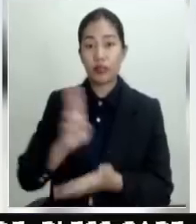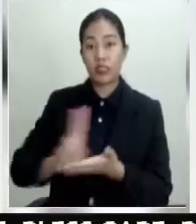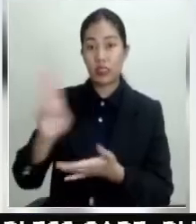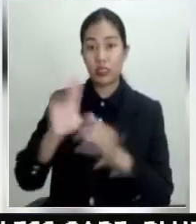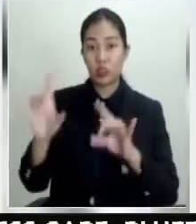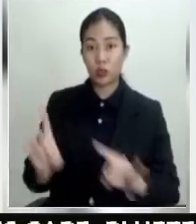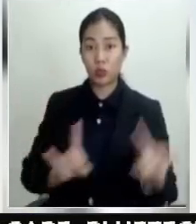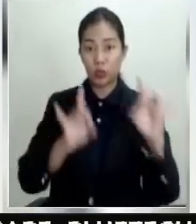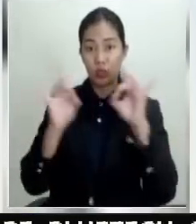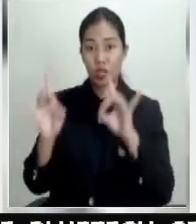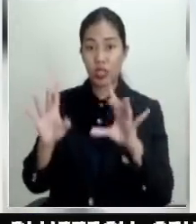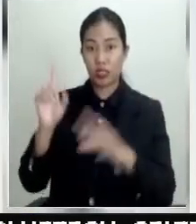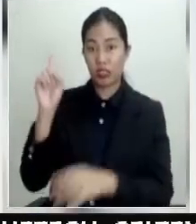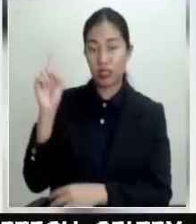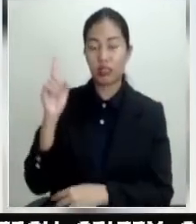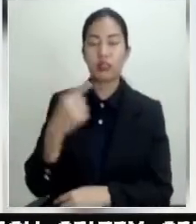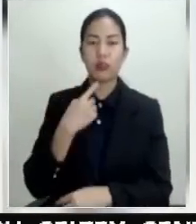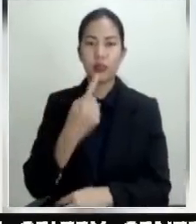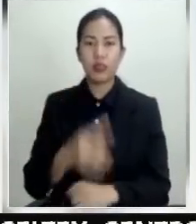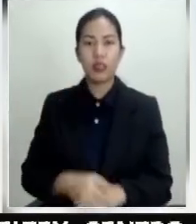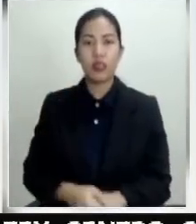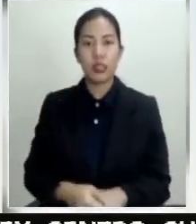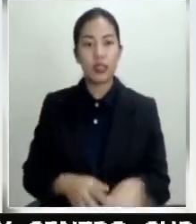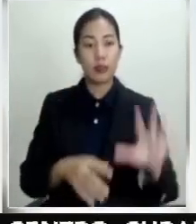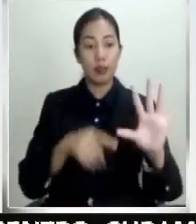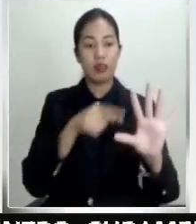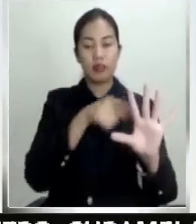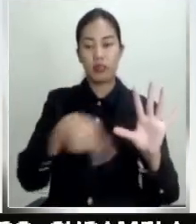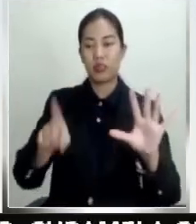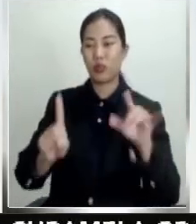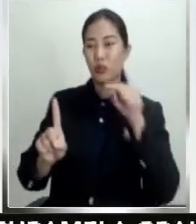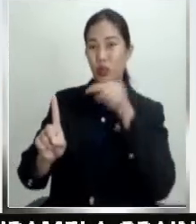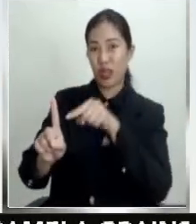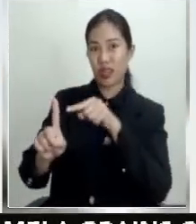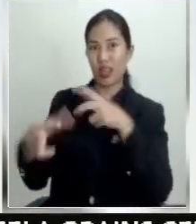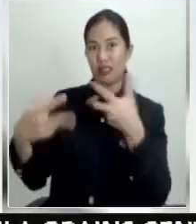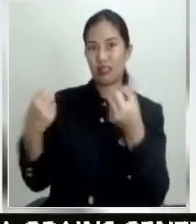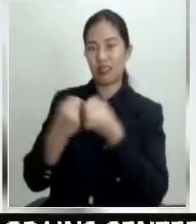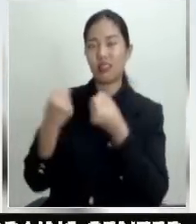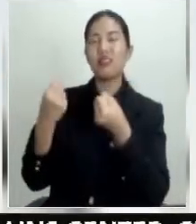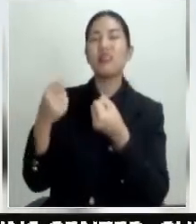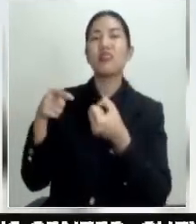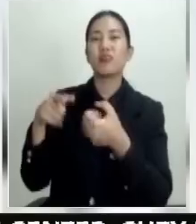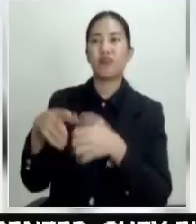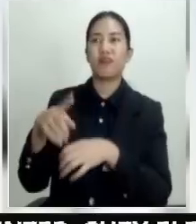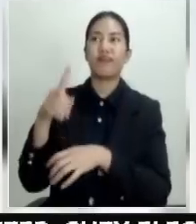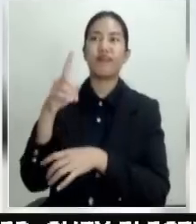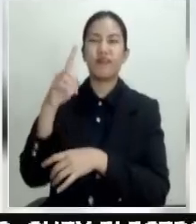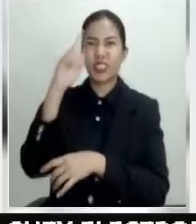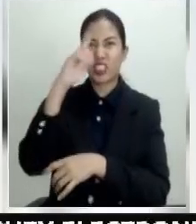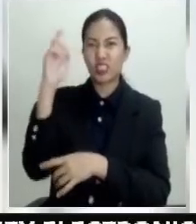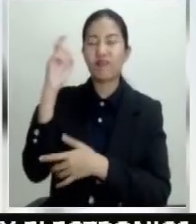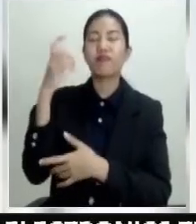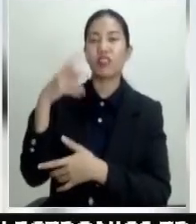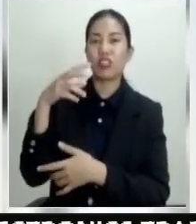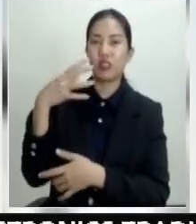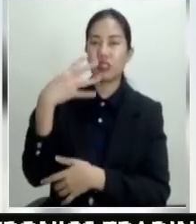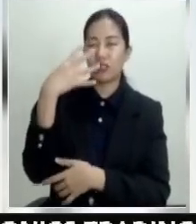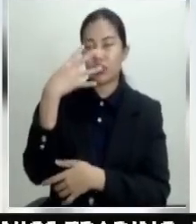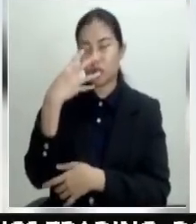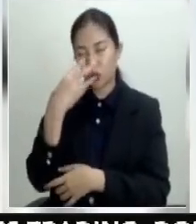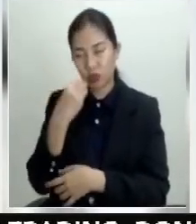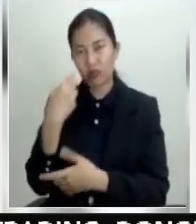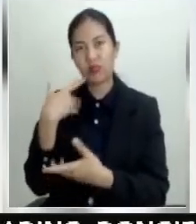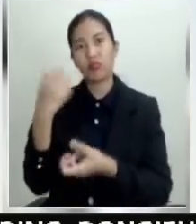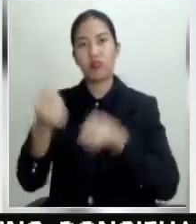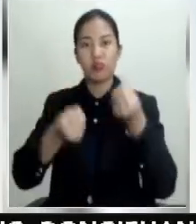bawat 5 aksidente doon ay dahil sa kakulangan sa tulog o fatigue driving. At ang chance ng maaksidente kapag 4 oras lamang ang